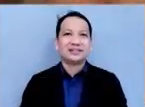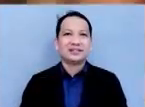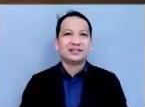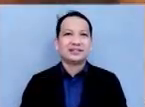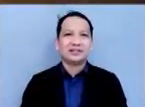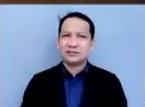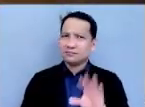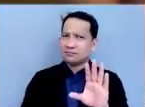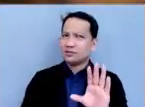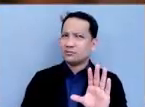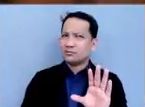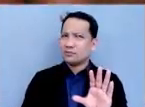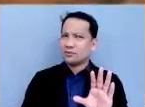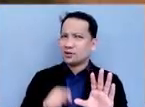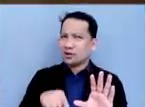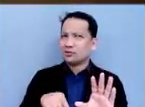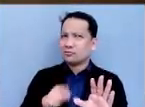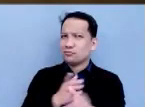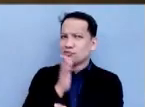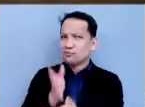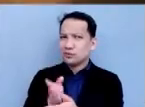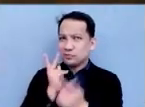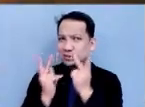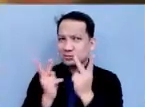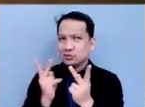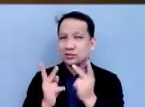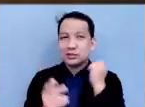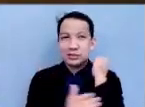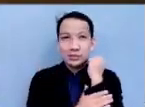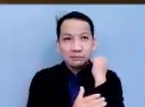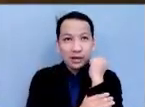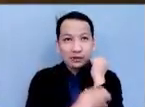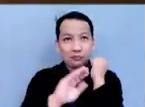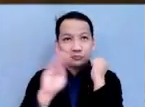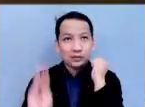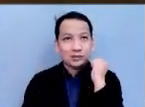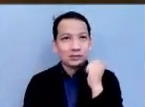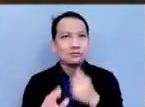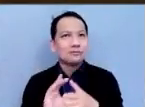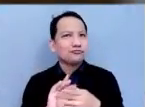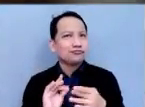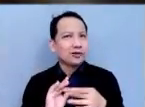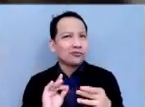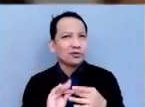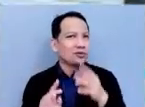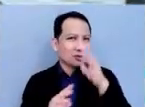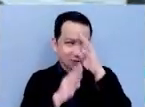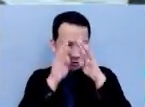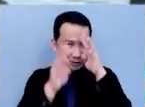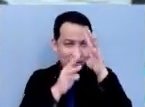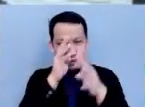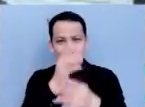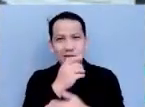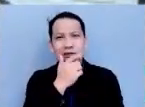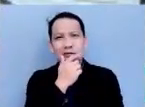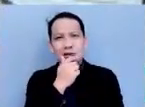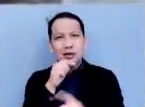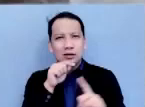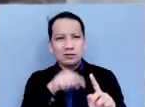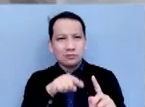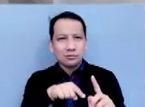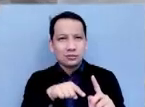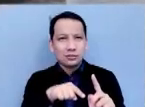Pero teka, itong aking pinuntahang barberya sa Sampaloc, Maynila, may kwentong hindi gawa-gawa. Ang kanya kasing